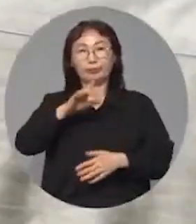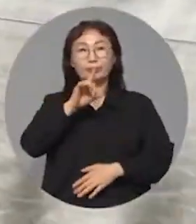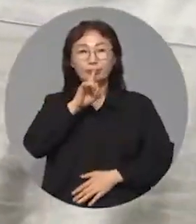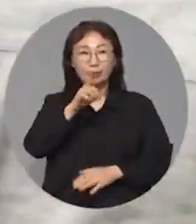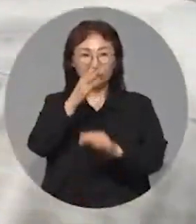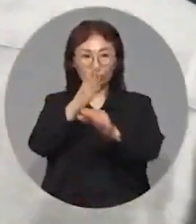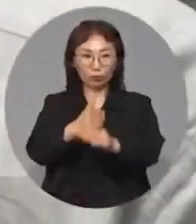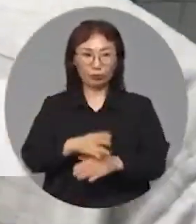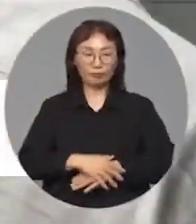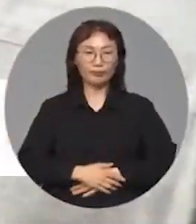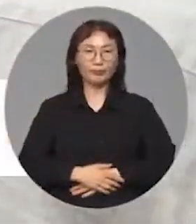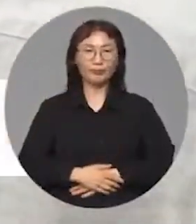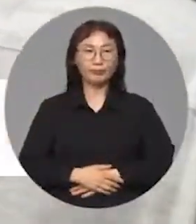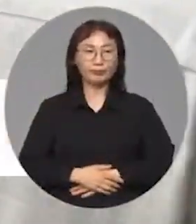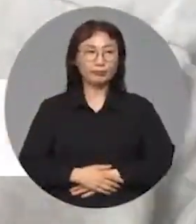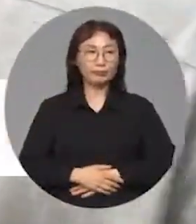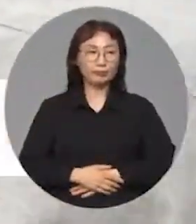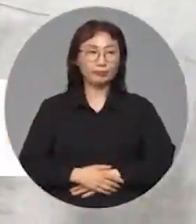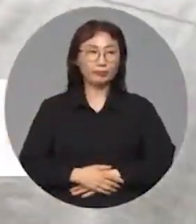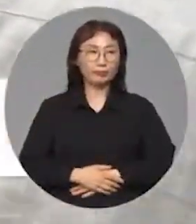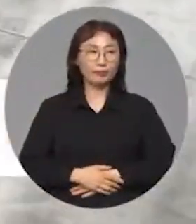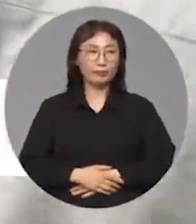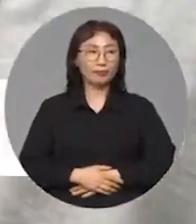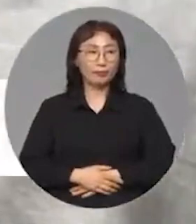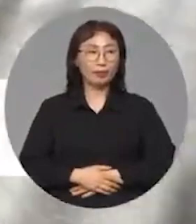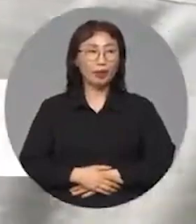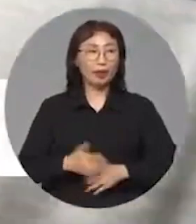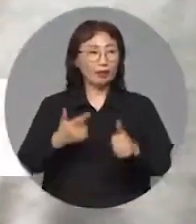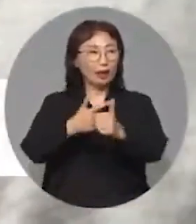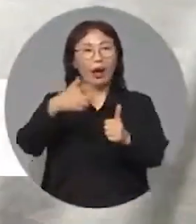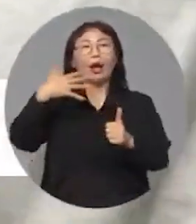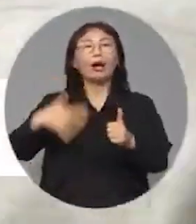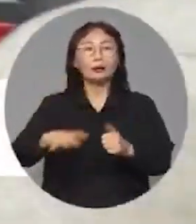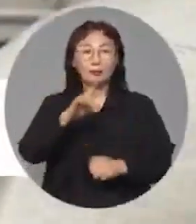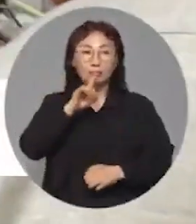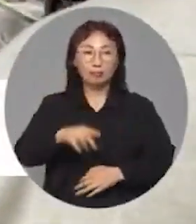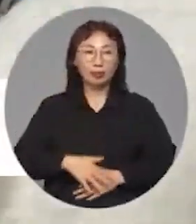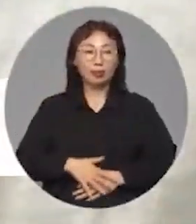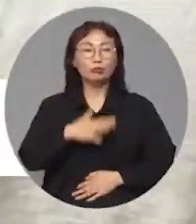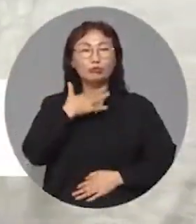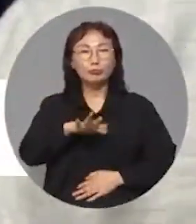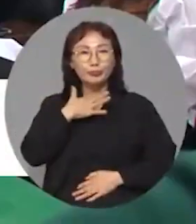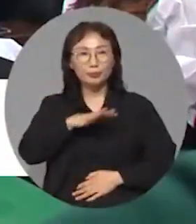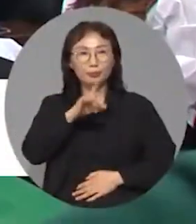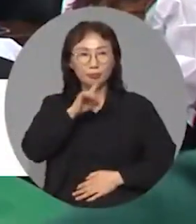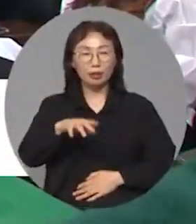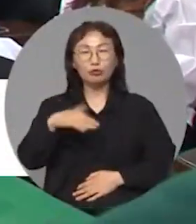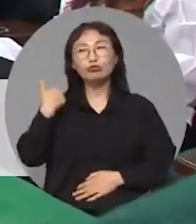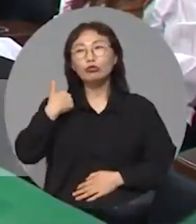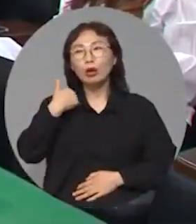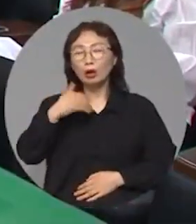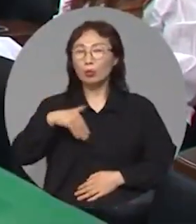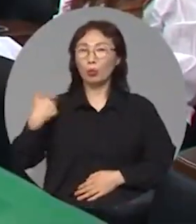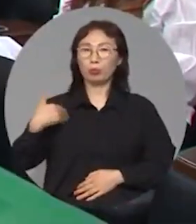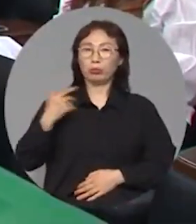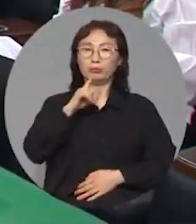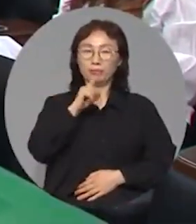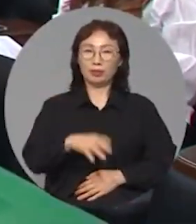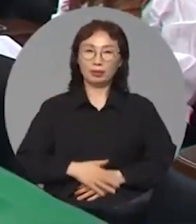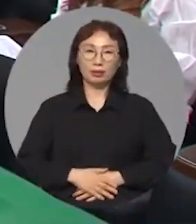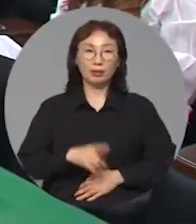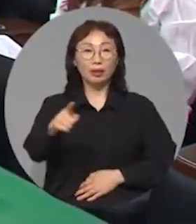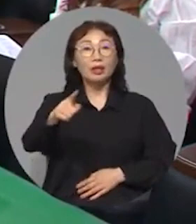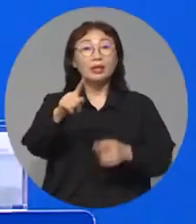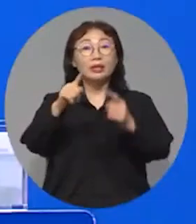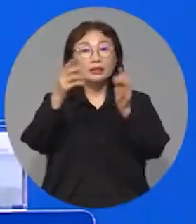말씀 남겨주세요. 살해 안 했습니다. 살해 안 했어요? 그러면요, 누가 죽였나요? 모릅니다. 경찰은 피해자와